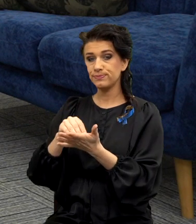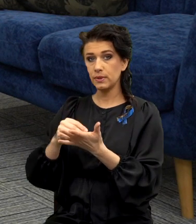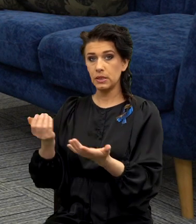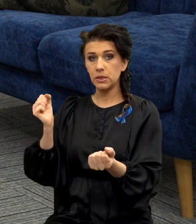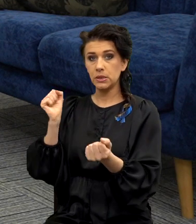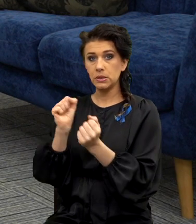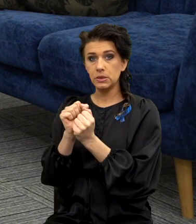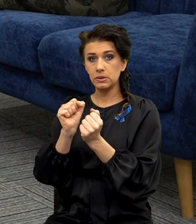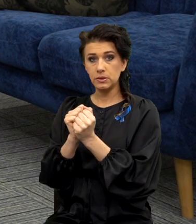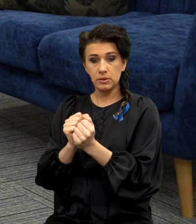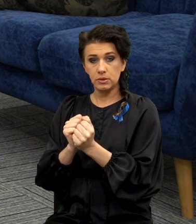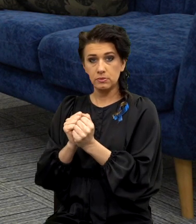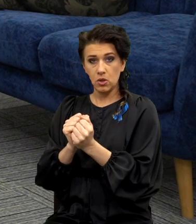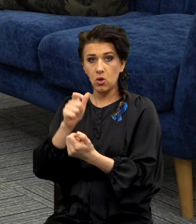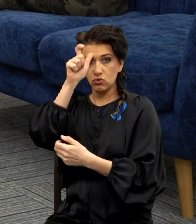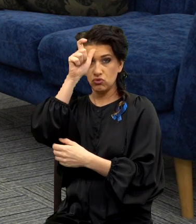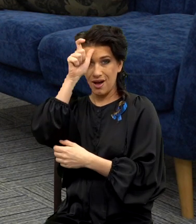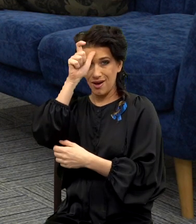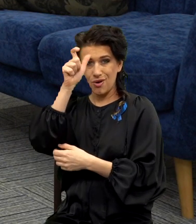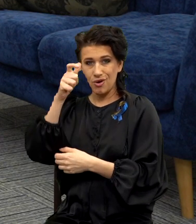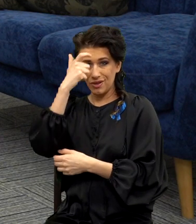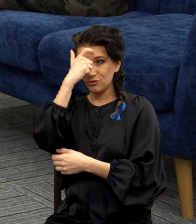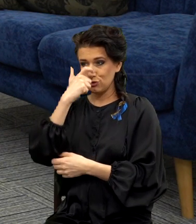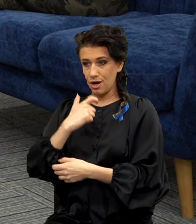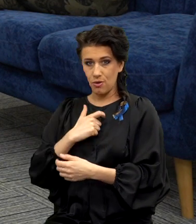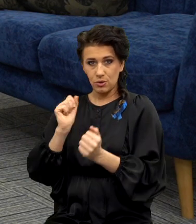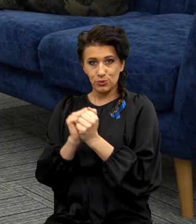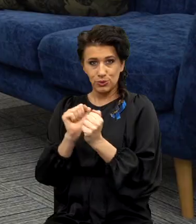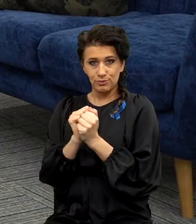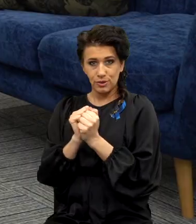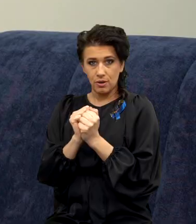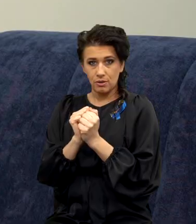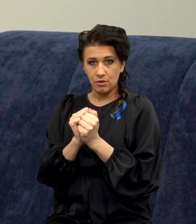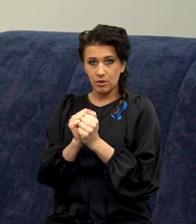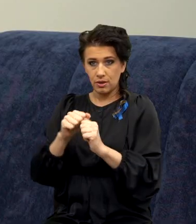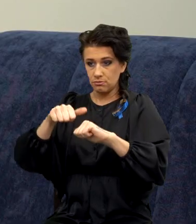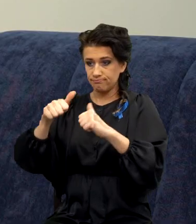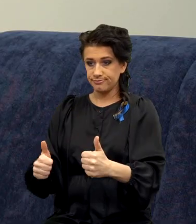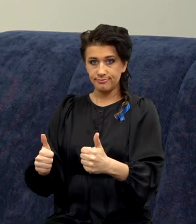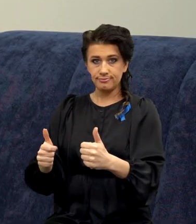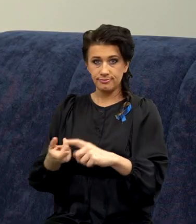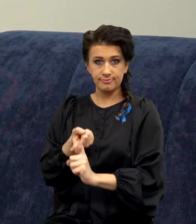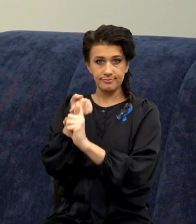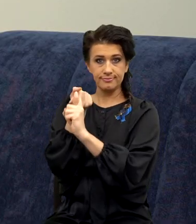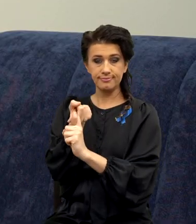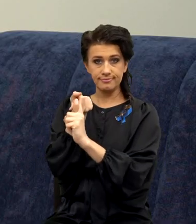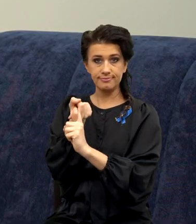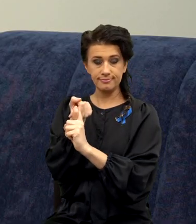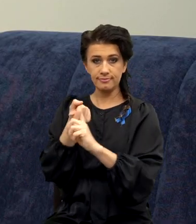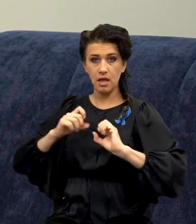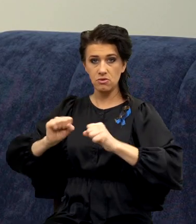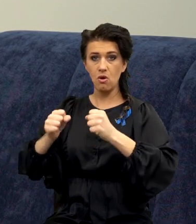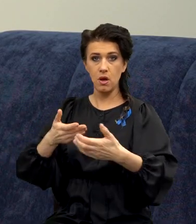zamrożenia. Czyli... Tak, też może być, tak. Zamarcie w jakimkolwiek działaniu.